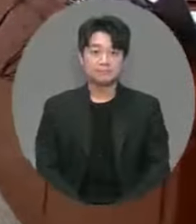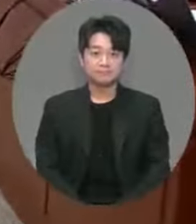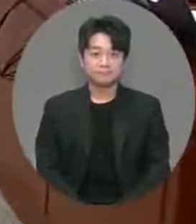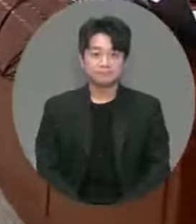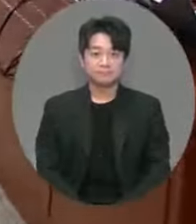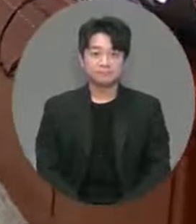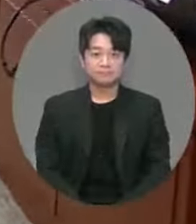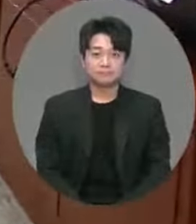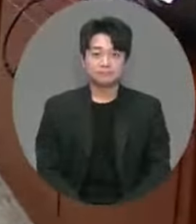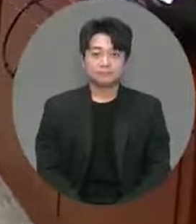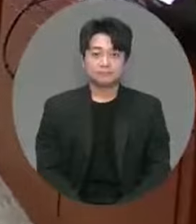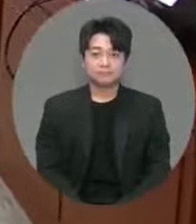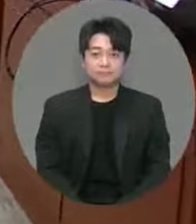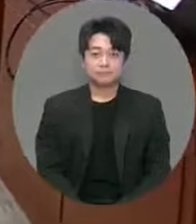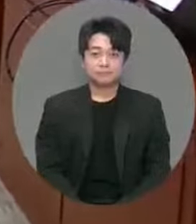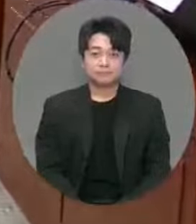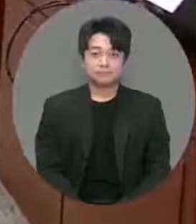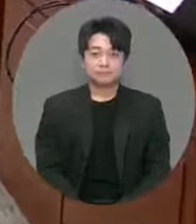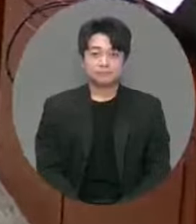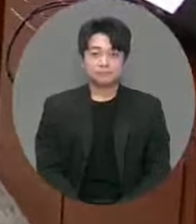앉으세요.